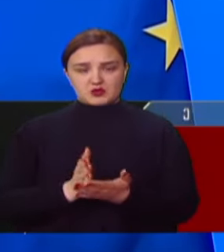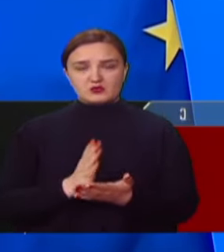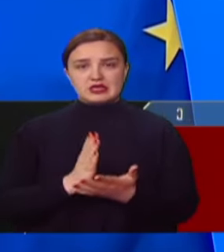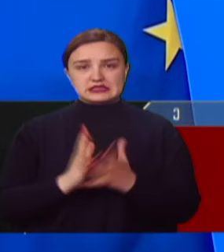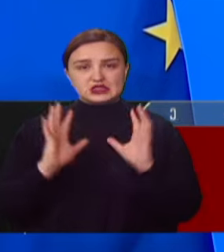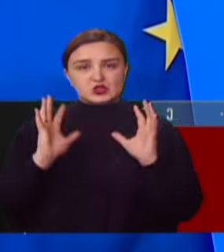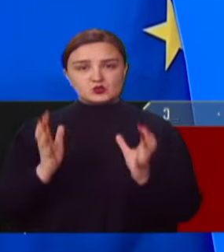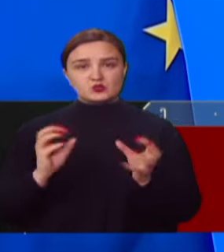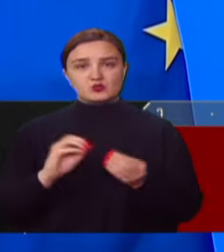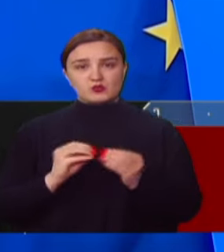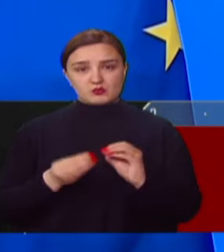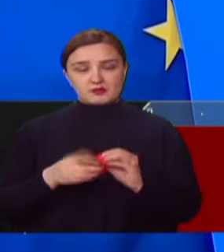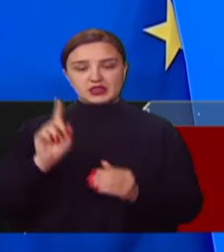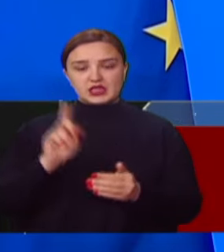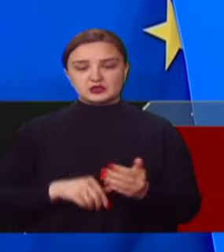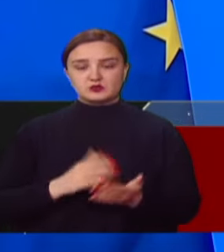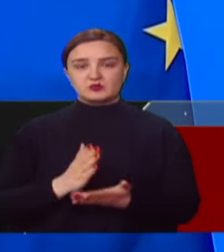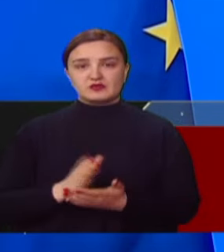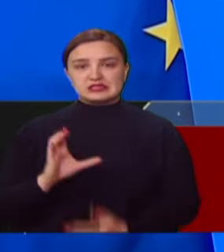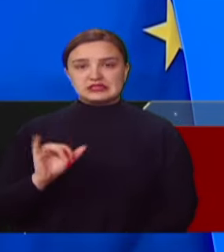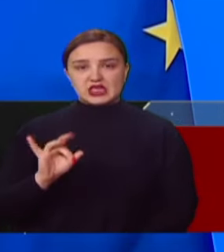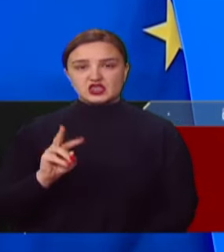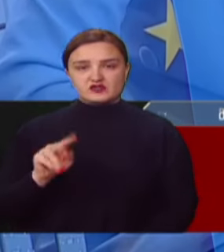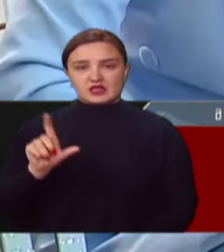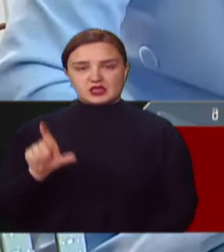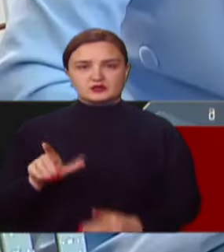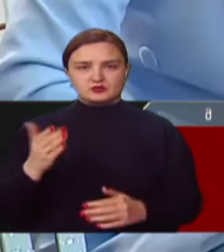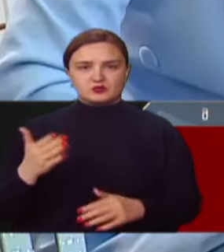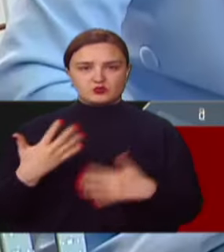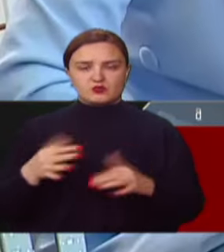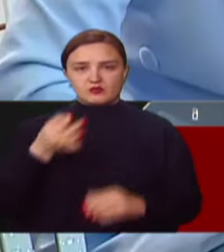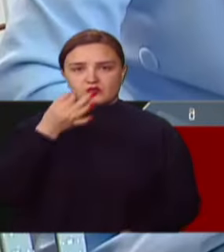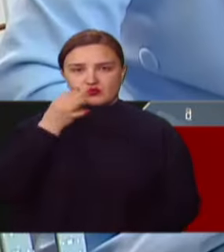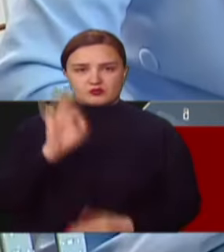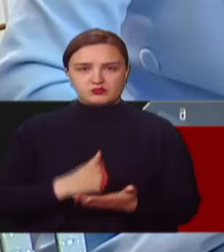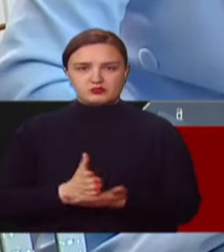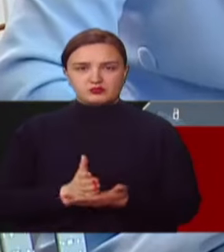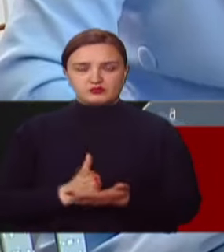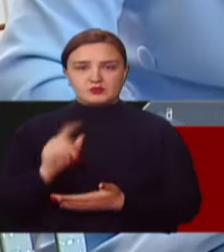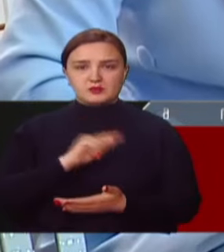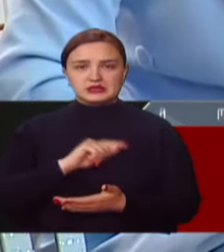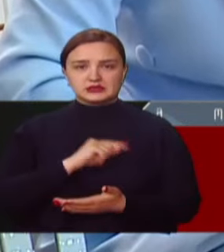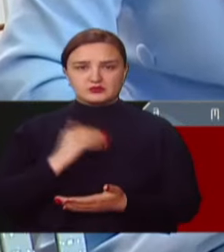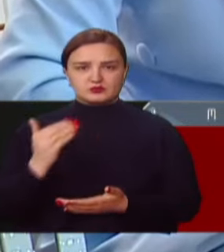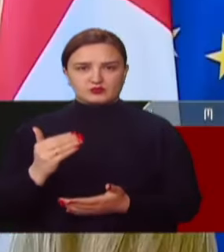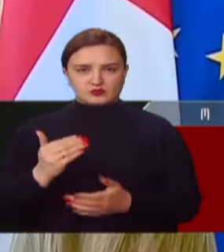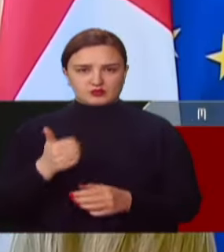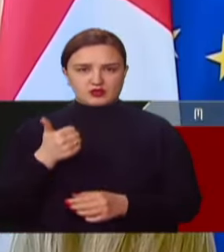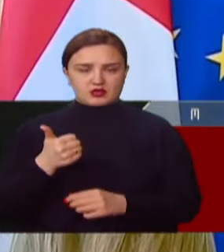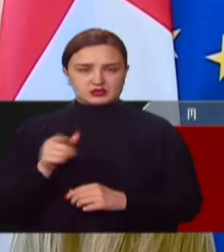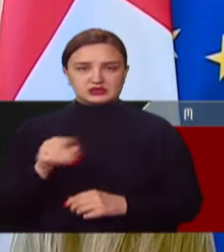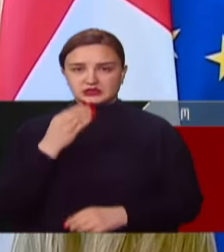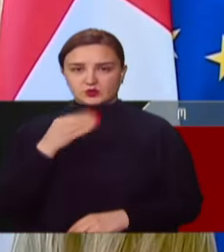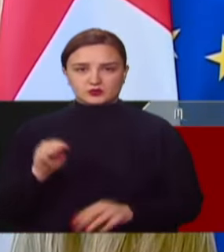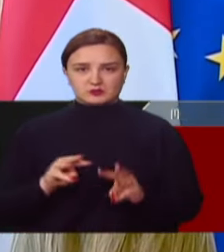გამოწვევები, თუმცა დარწმუნებული ვარ, რომ მიხეილ სარჯველაძე მისი პროფესიონალიზმით და გამორჩეული პიროვნული თვისებებით იქნება საუკეთესო